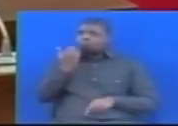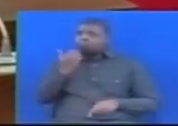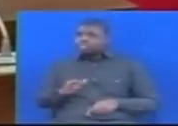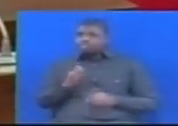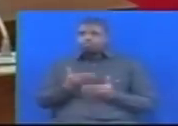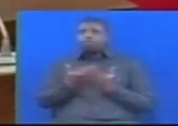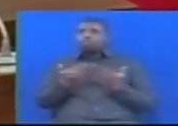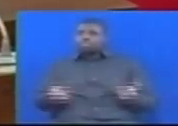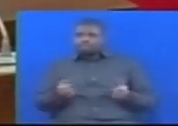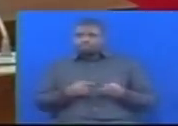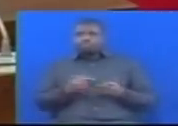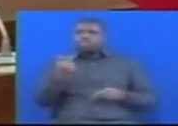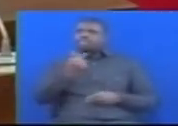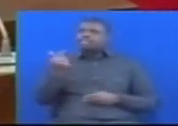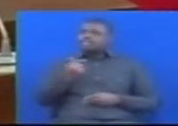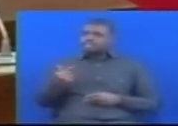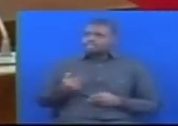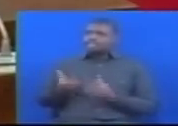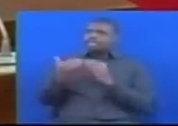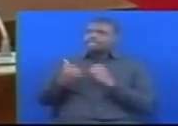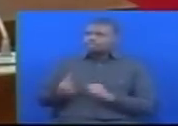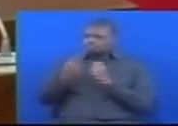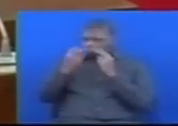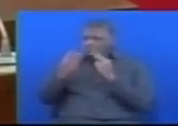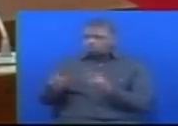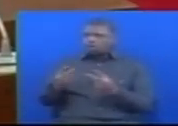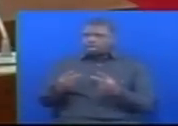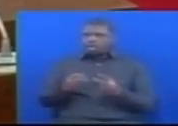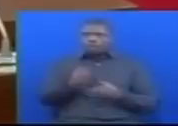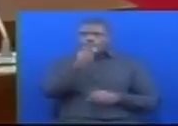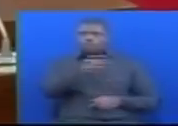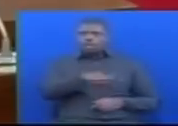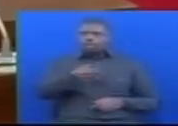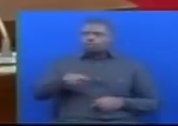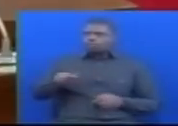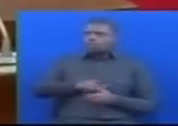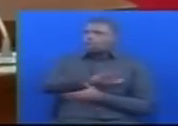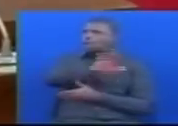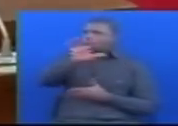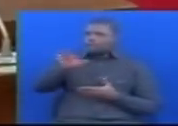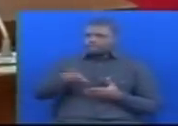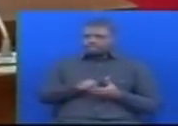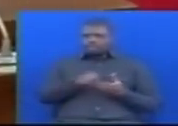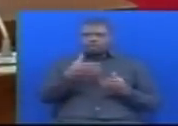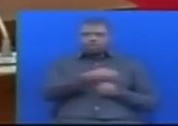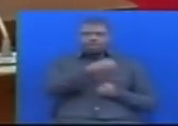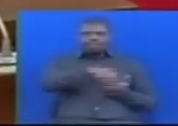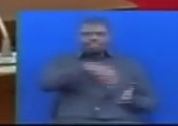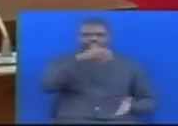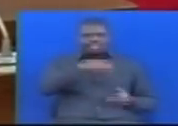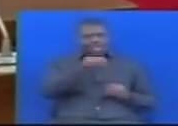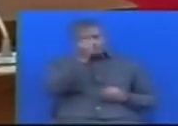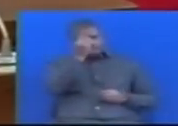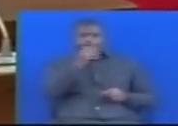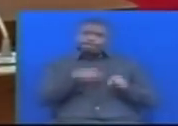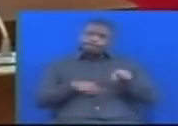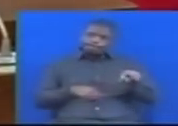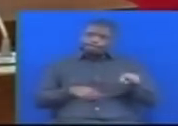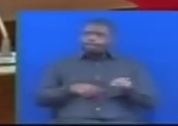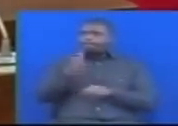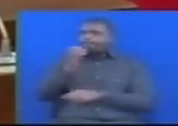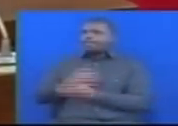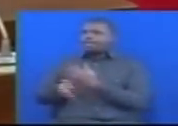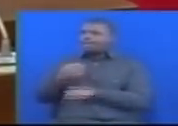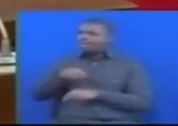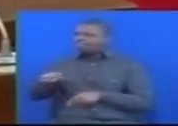kwa sababu Tanzania inahitaji kuona kwamba wananchi wote wanafaidika na elimu, iwe